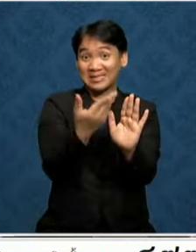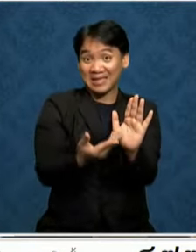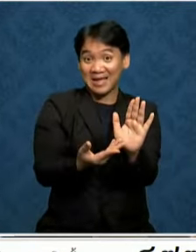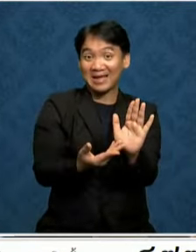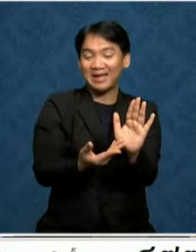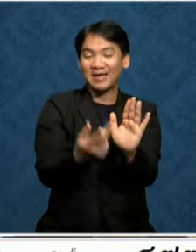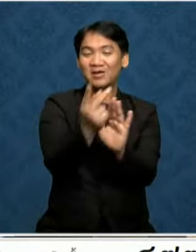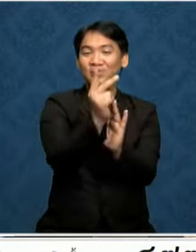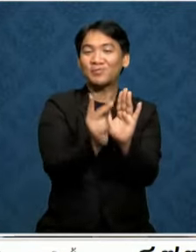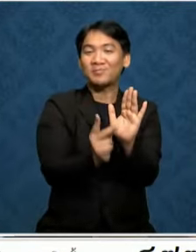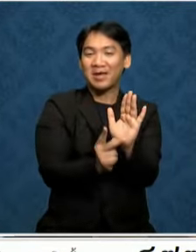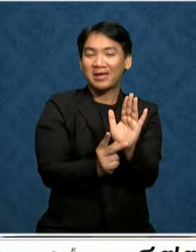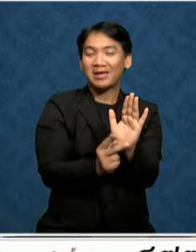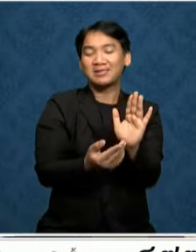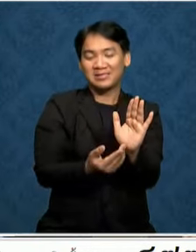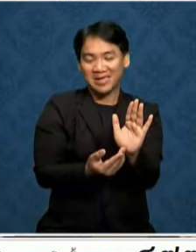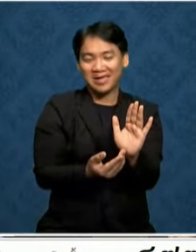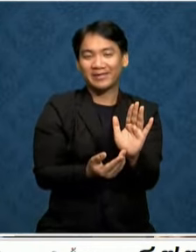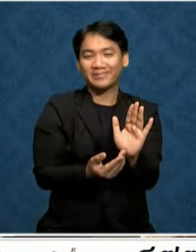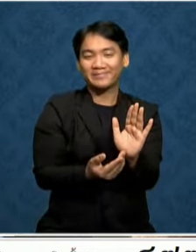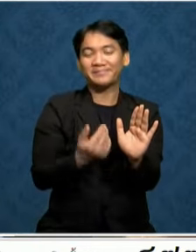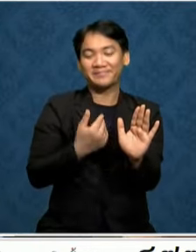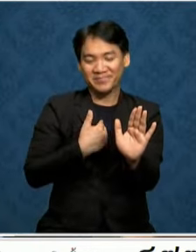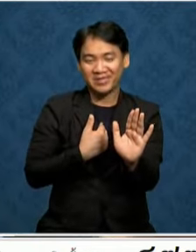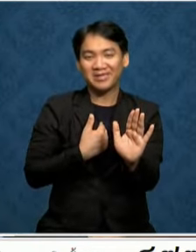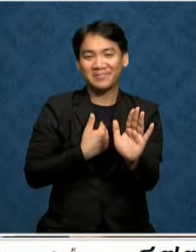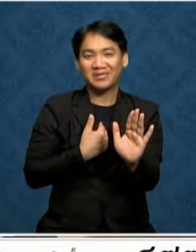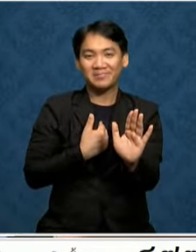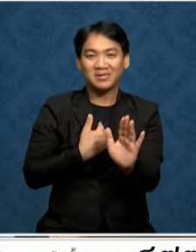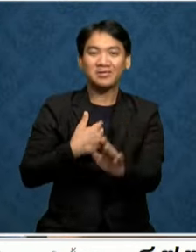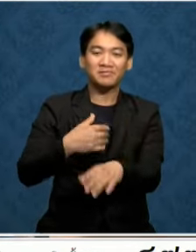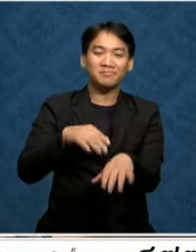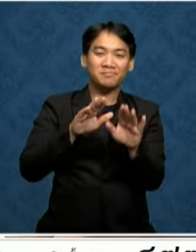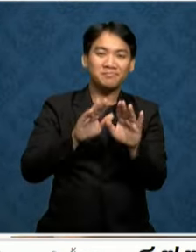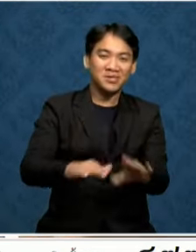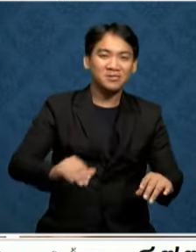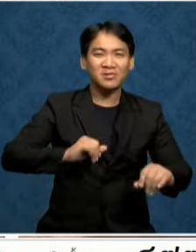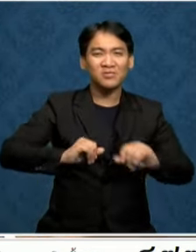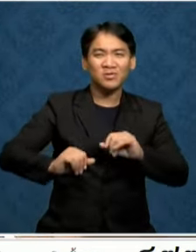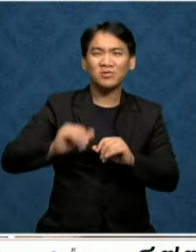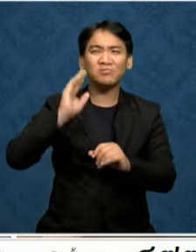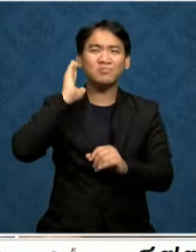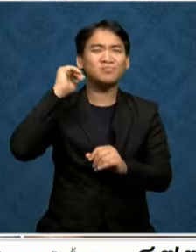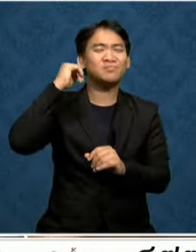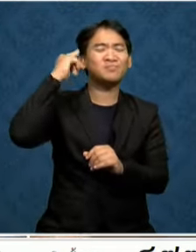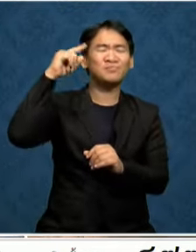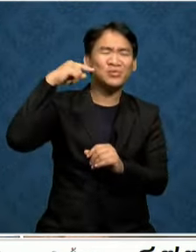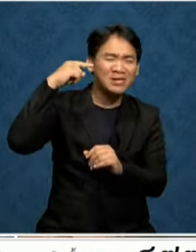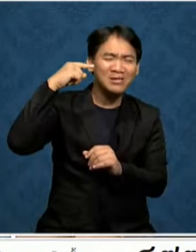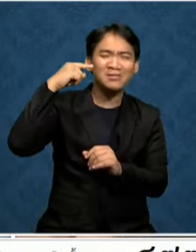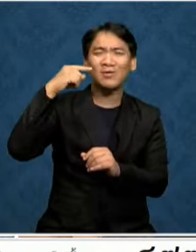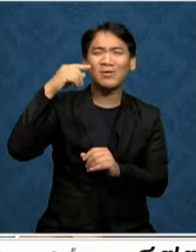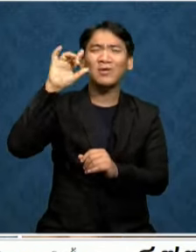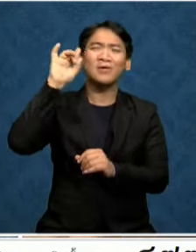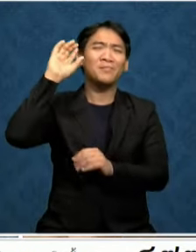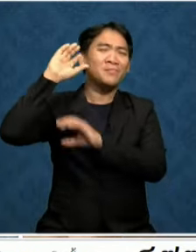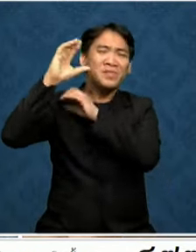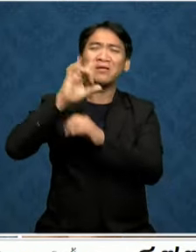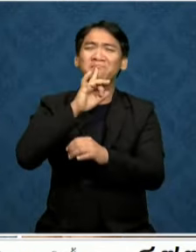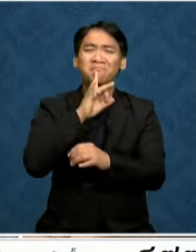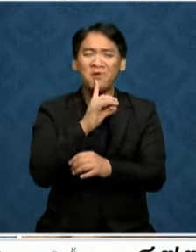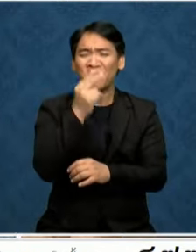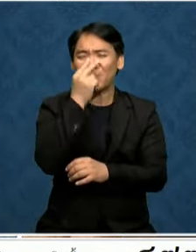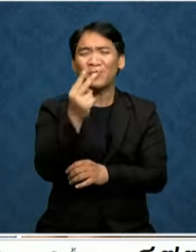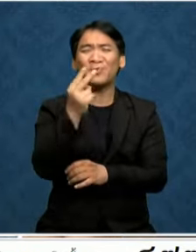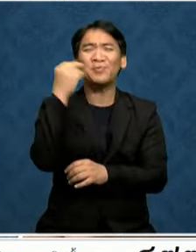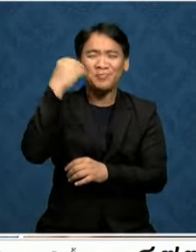อนนี้มีผู้ที่เสพติดหนังโป๊อยู่ในประเทศไทยใช่ไหมครับเหมือนกับการเสพติดการพนันใช่ไหมครับแต่ถ